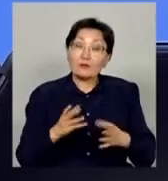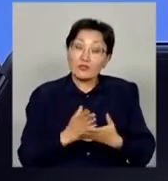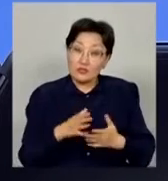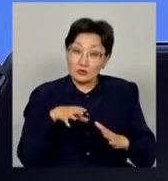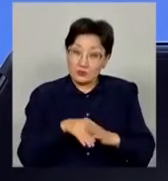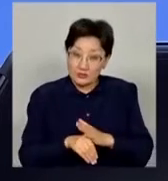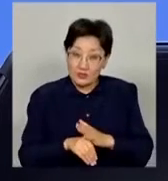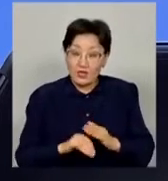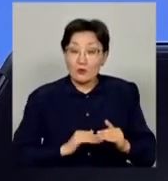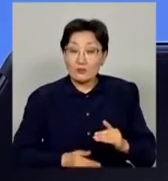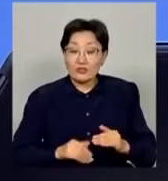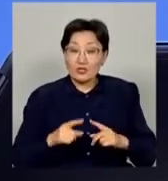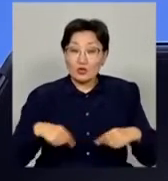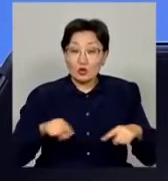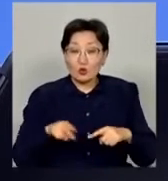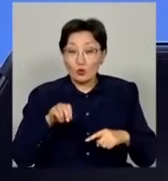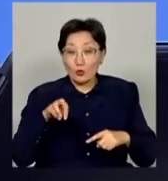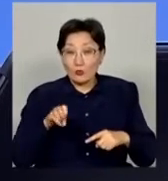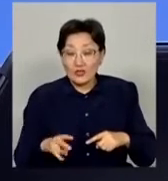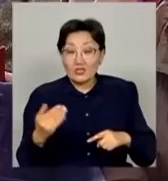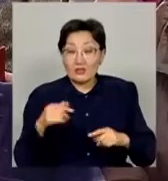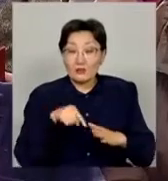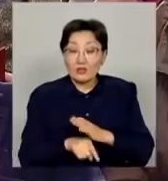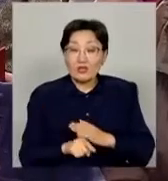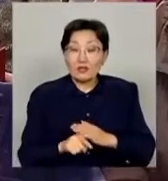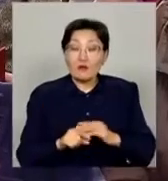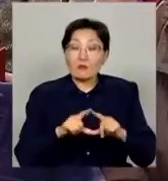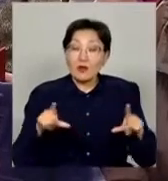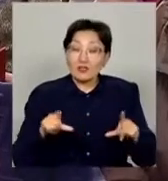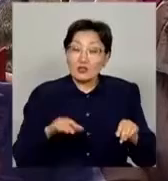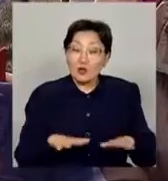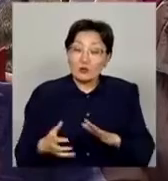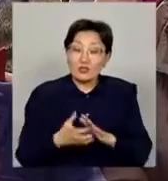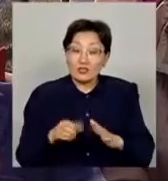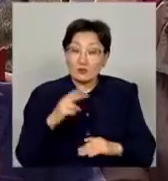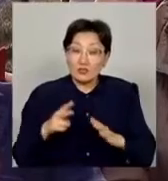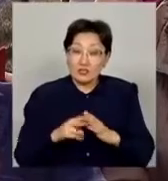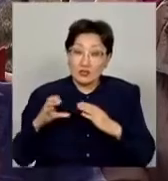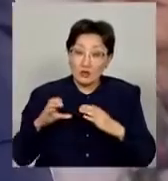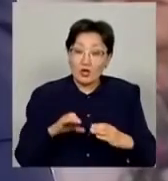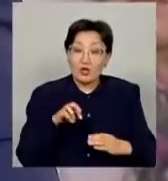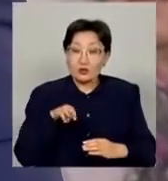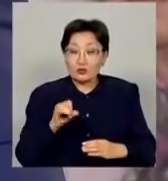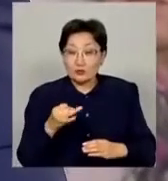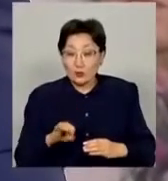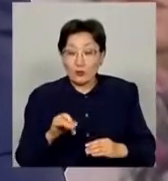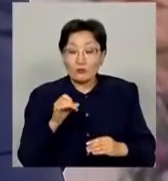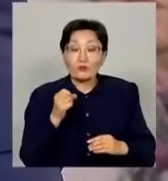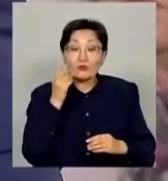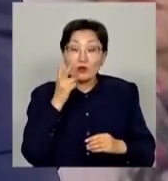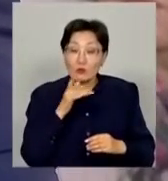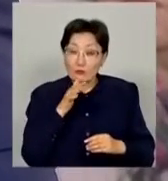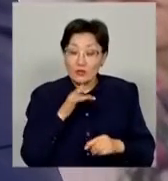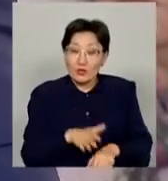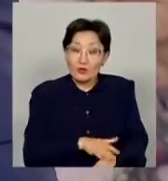ішінде айтып отыр ғой, жеке меншік компания Думан, олардың ішінде паркі жетпей отыр ғой. 17-ші маршруттың атыстойы жаңағы түскі уақытта ұзақ